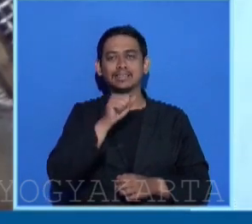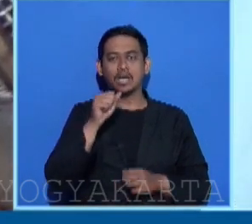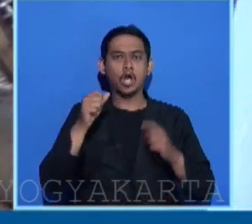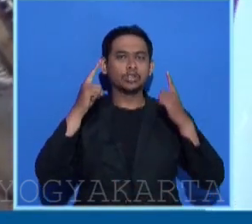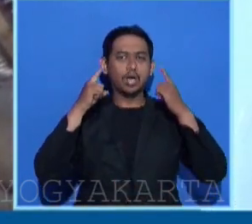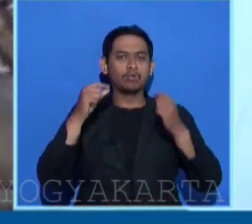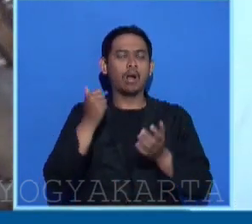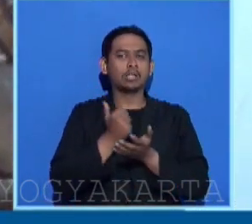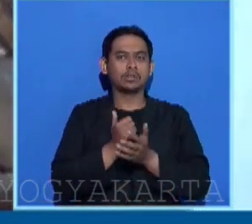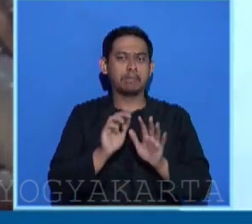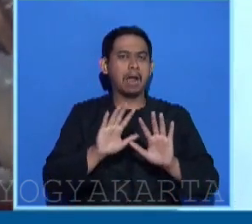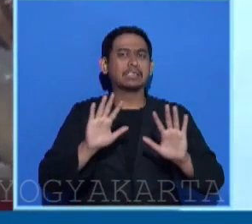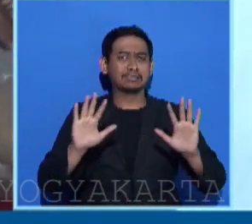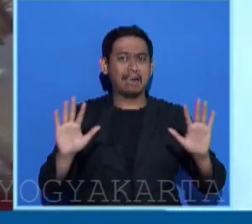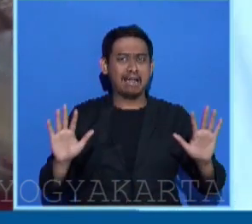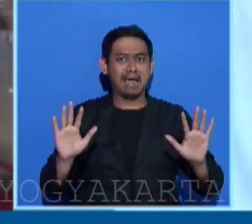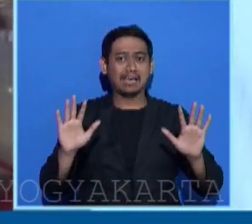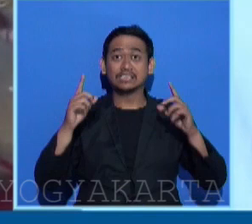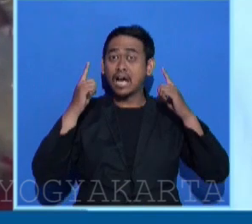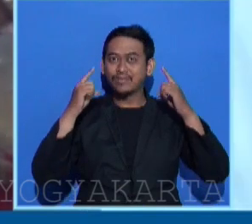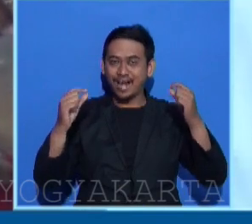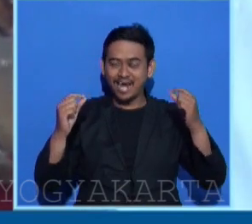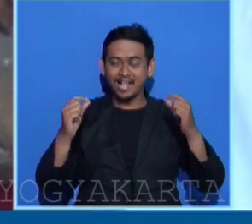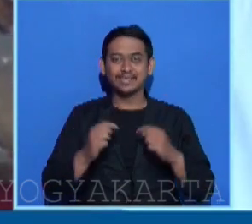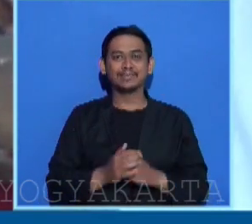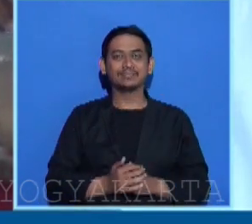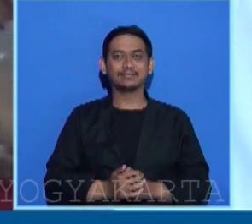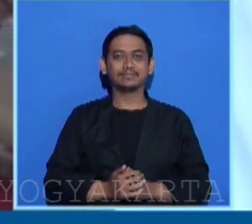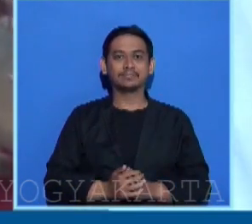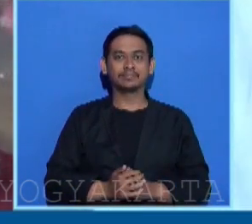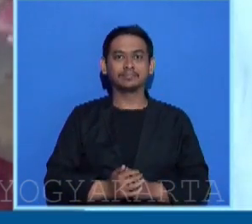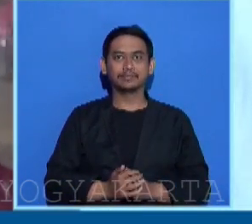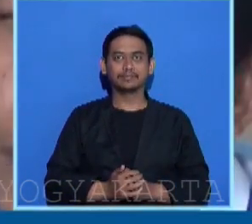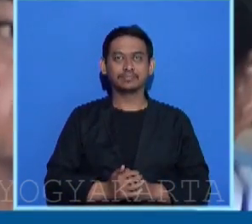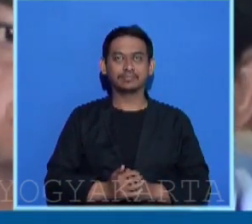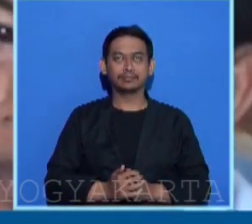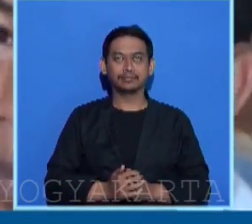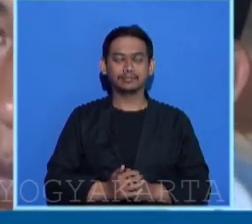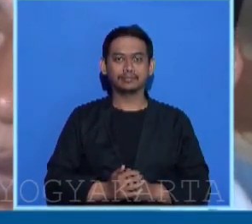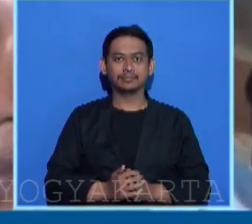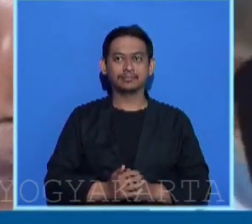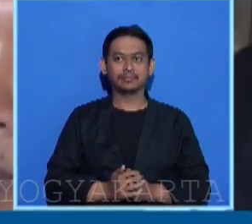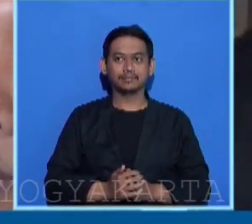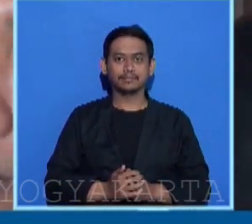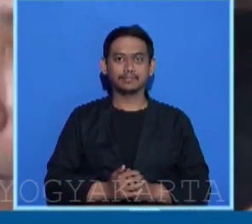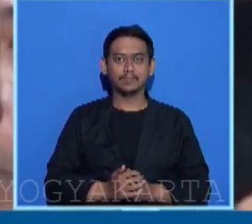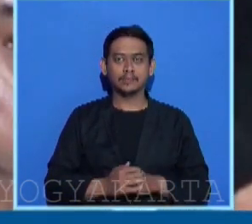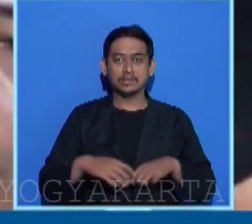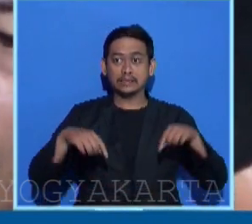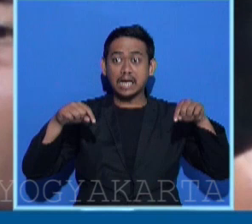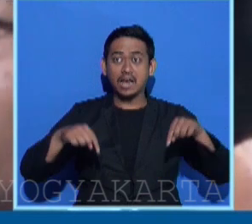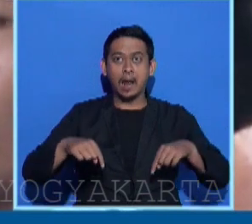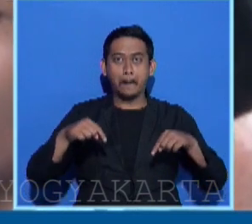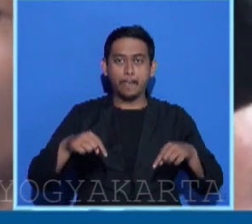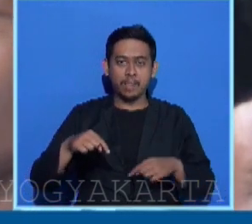Grup terbangan kanthi nami Kyai Iman Yadi saking Pakel menika enggo sepriki tasih lumampah kanthi sae